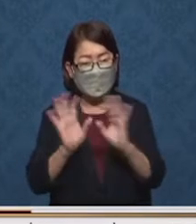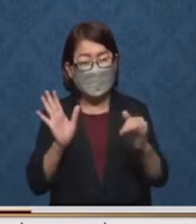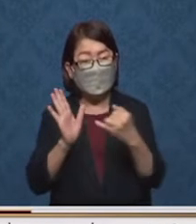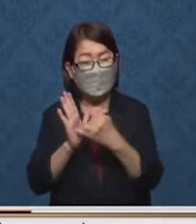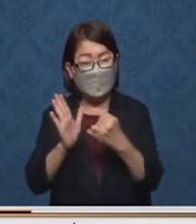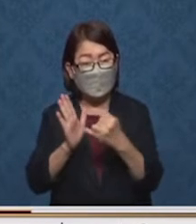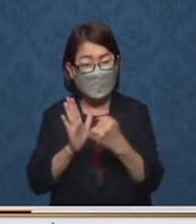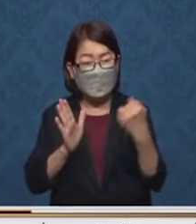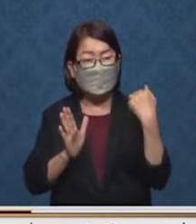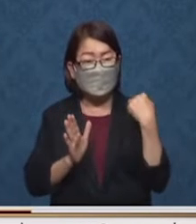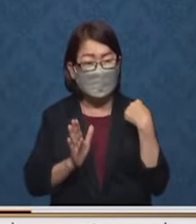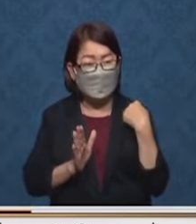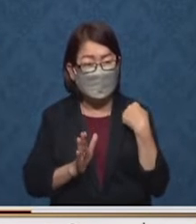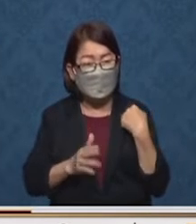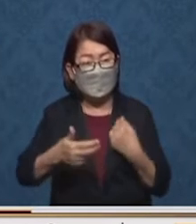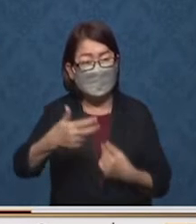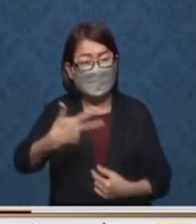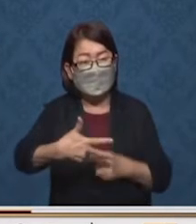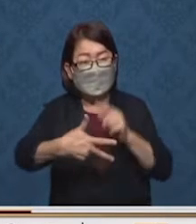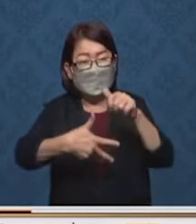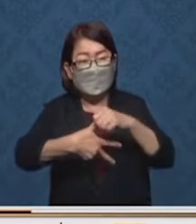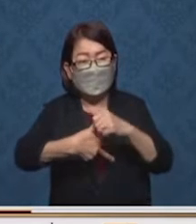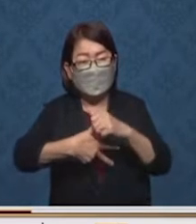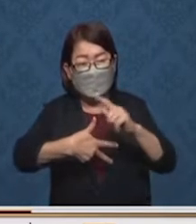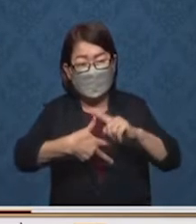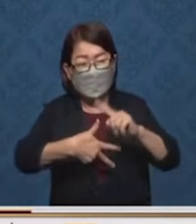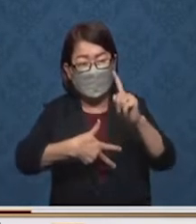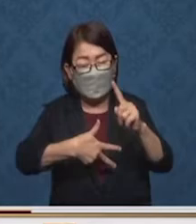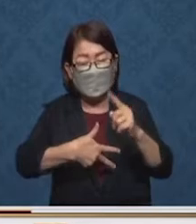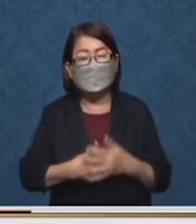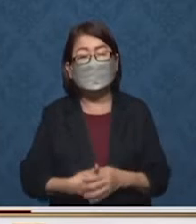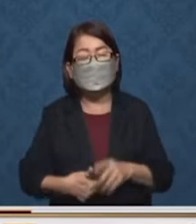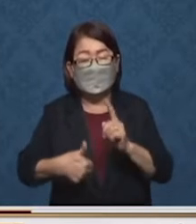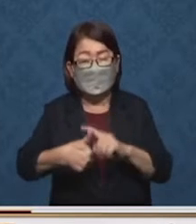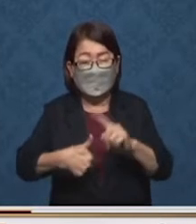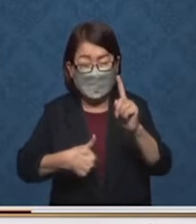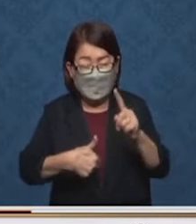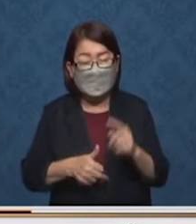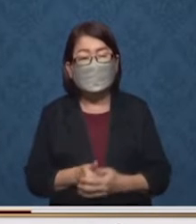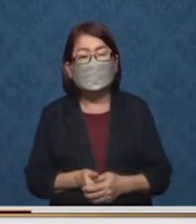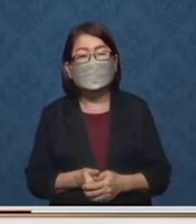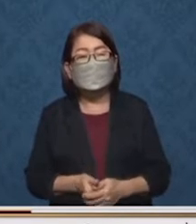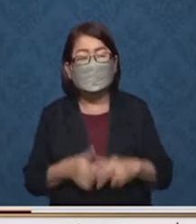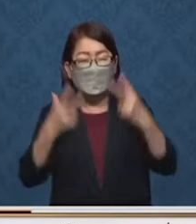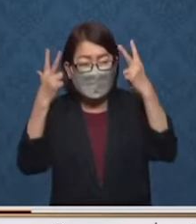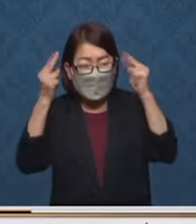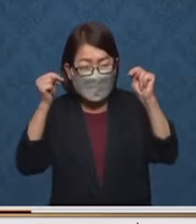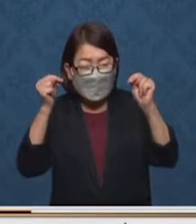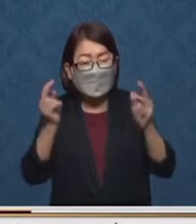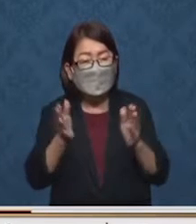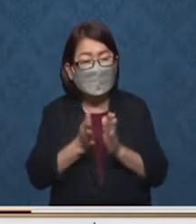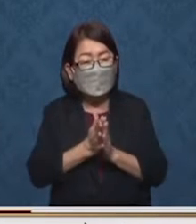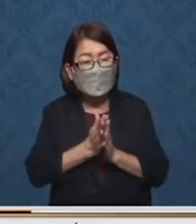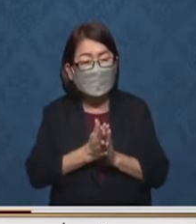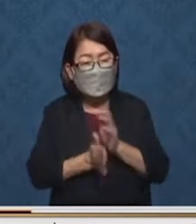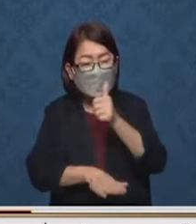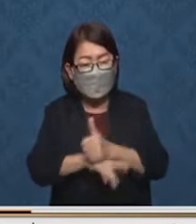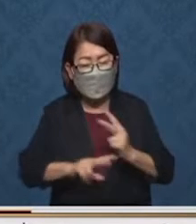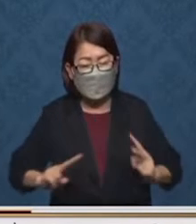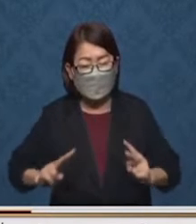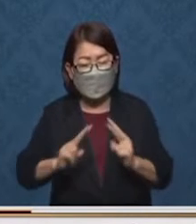ง่ายนะครับเรื่องที่ 1ครับนายพลเอกประยุทธ์และนายอนุทินชาญวีรกุล